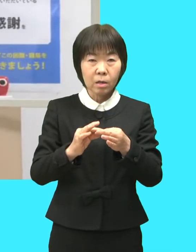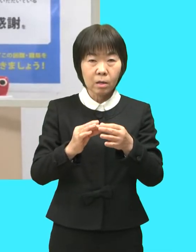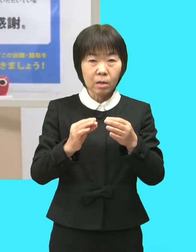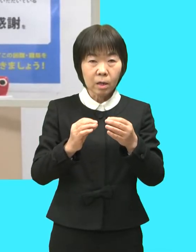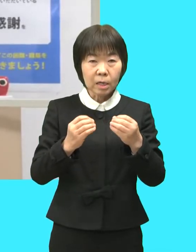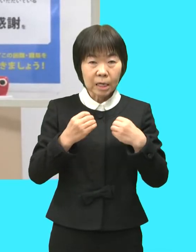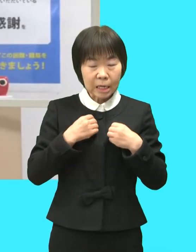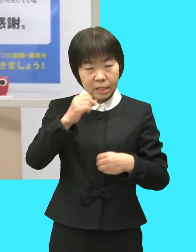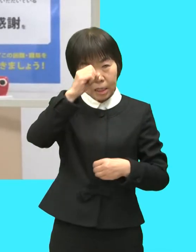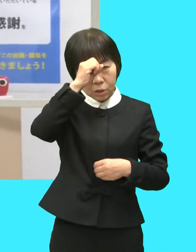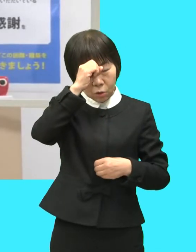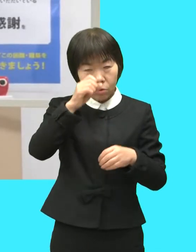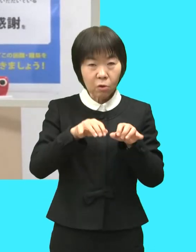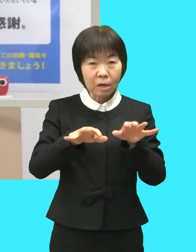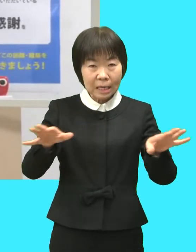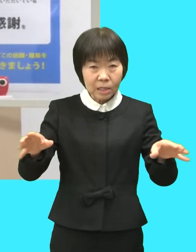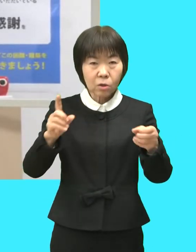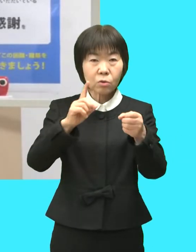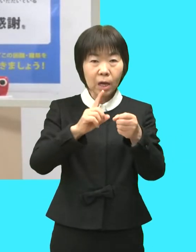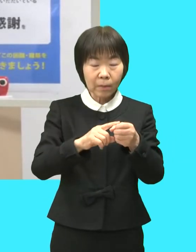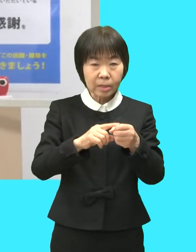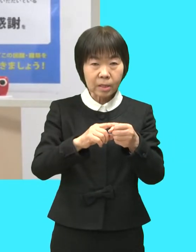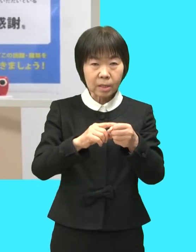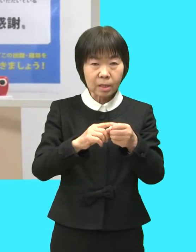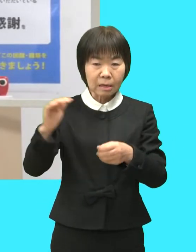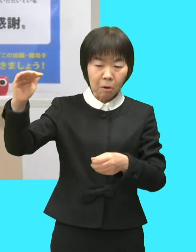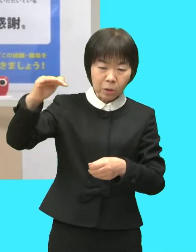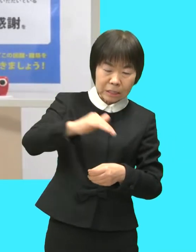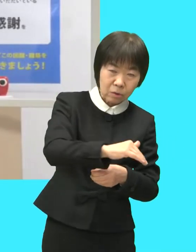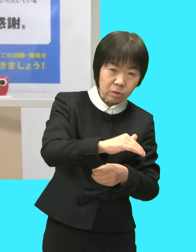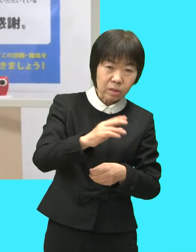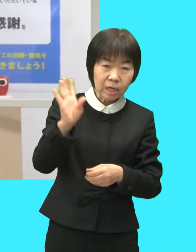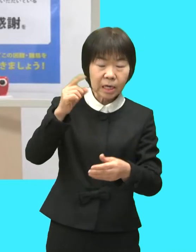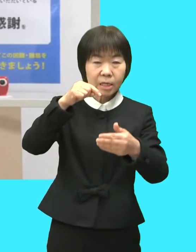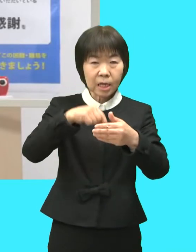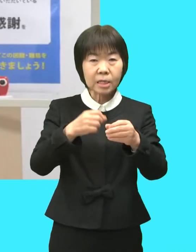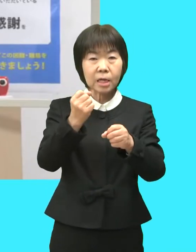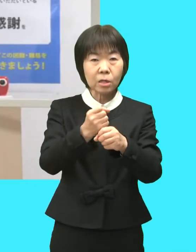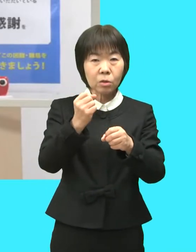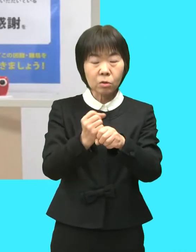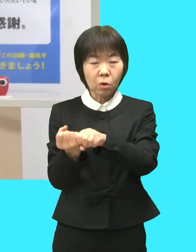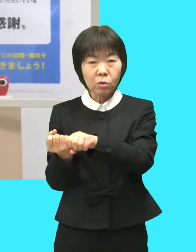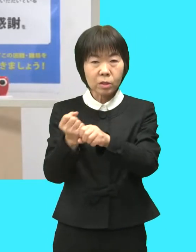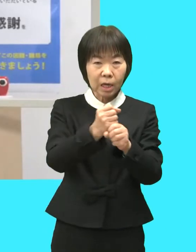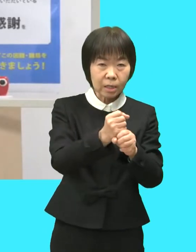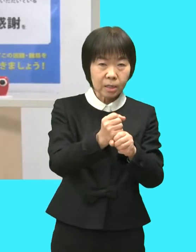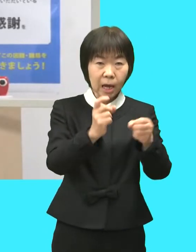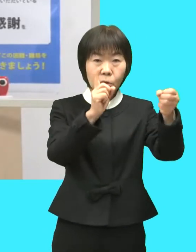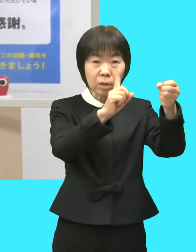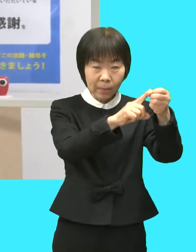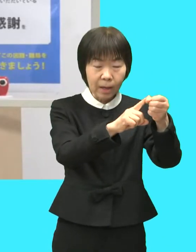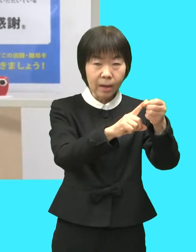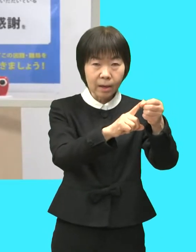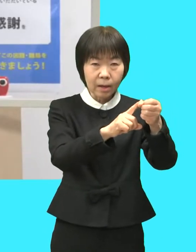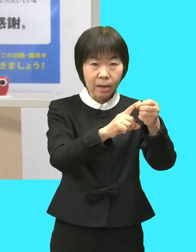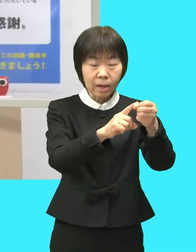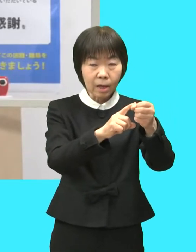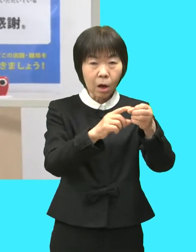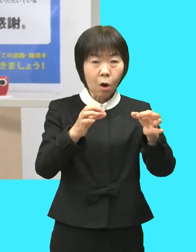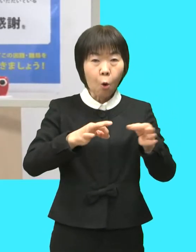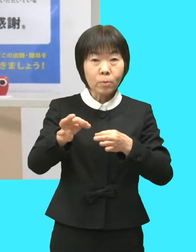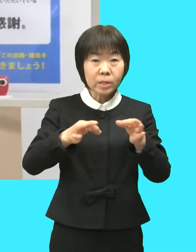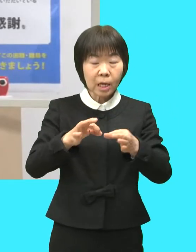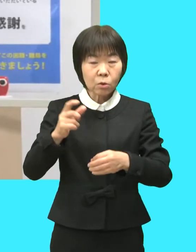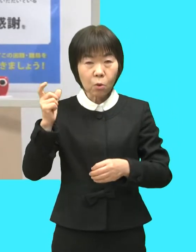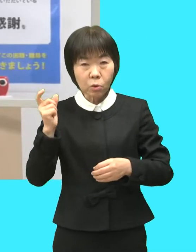型感染症の影響により落ち込んだ県内産業の再生を図るため、サプライチェーン